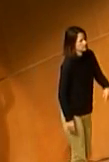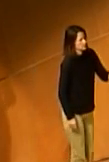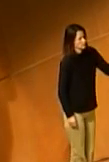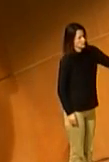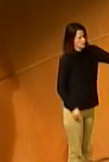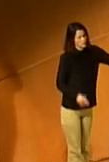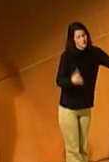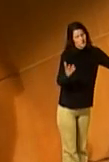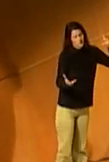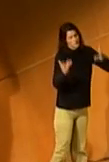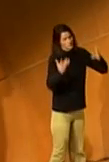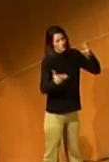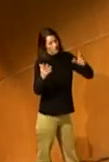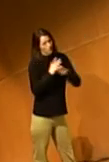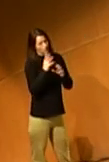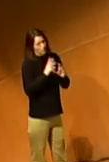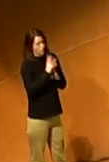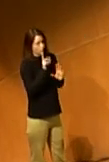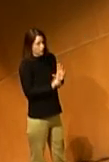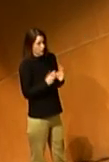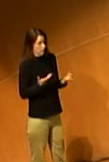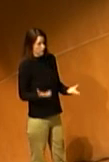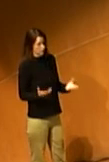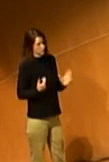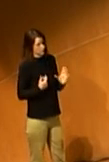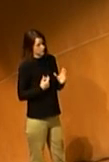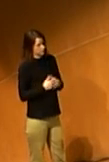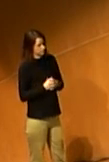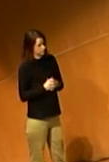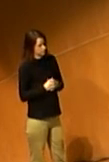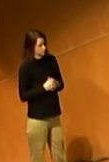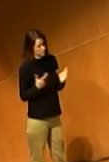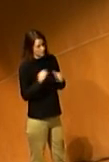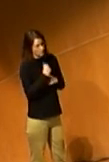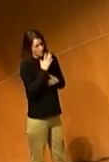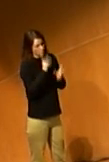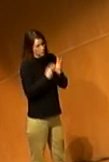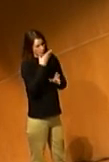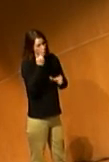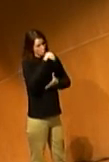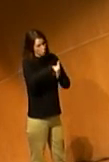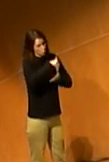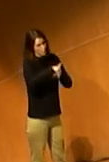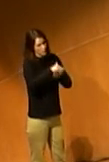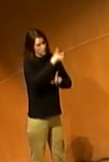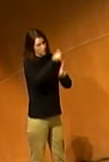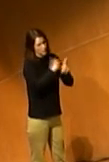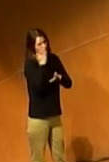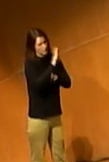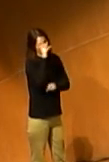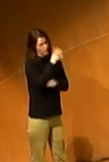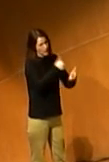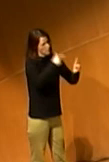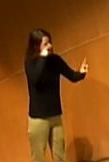Je pense, enfin voilà, humblement, je pense qu'on reposera la question à Madame Coudiaz, hein, qui est vraiment l'expert